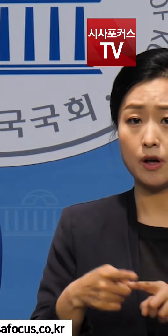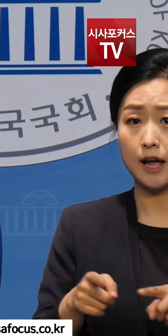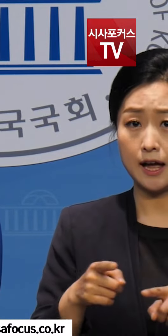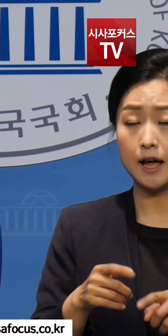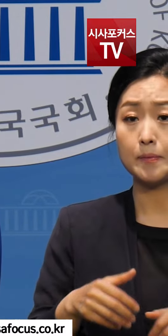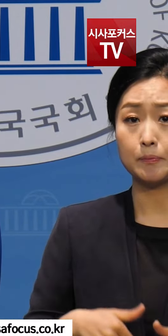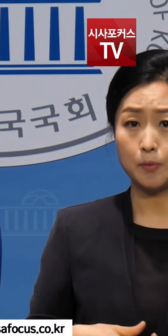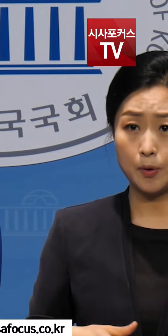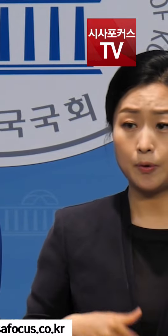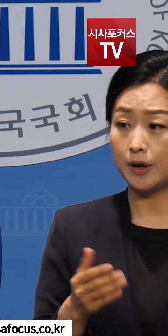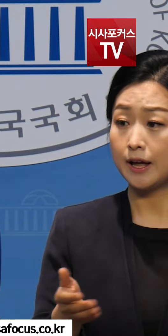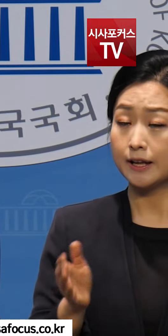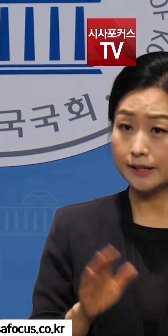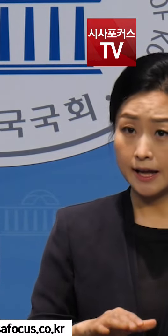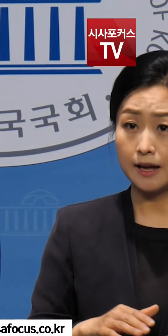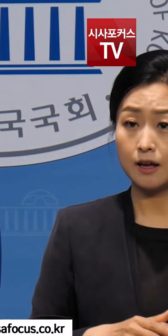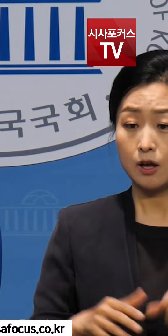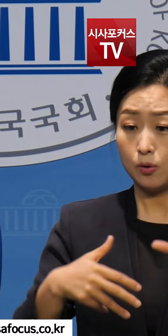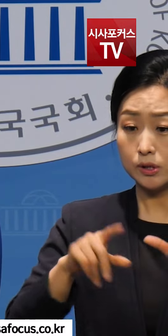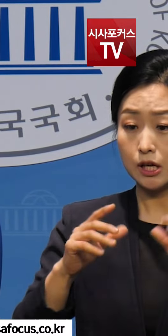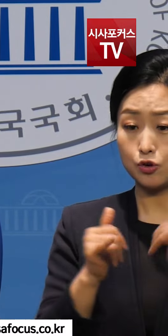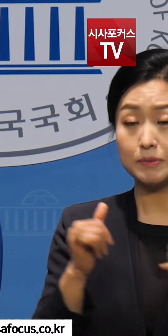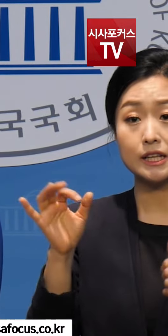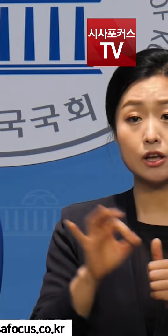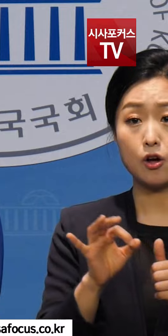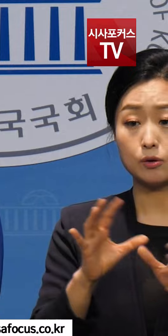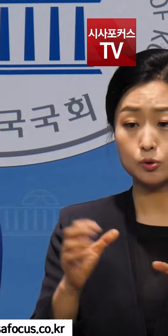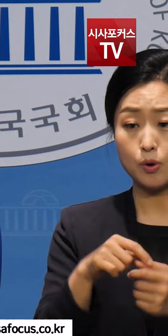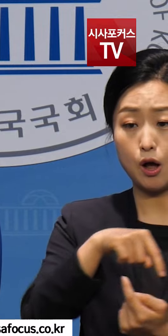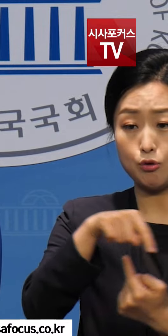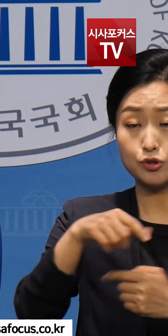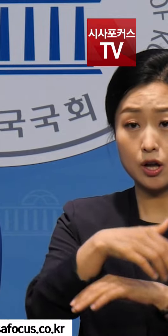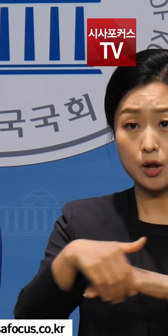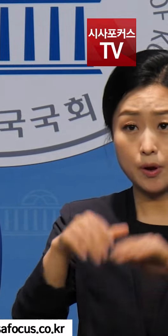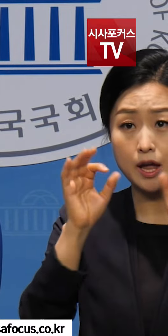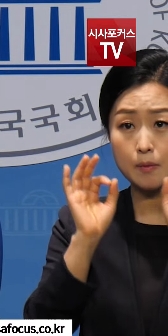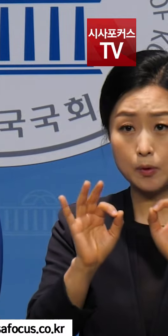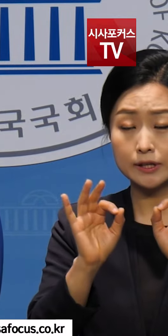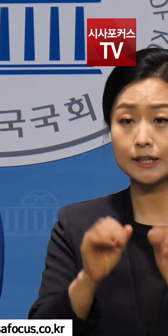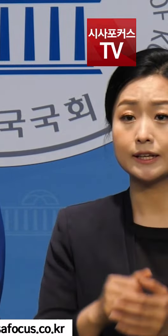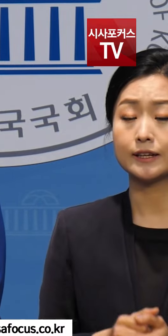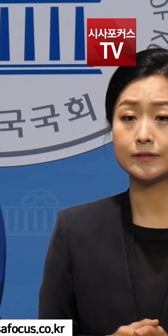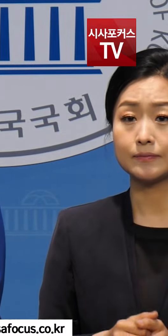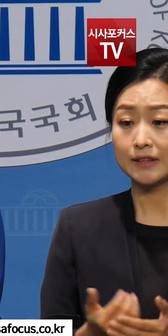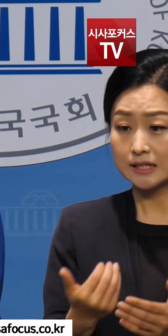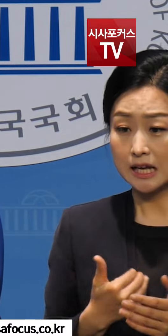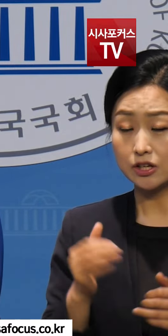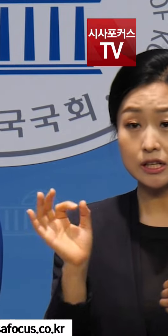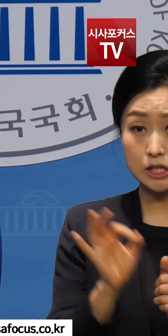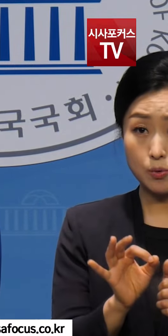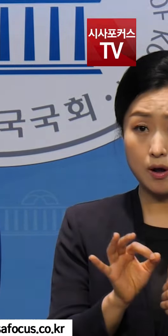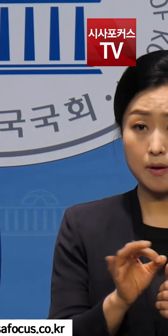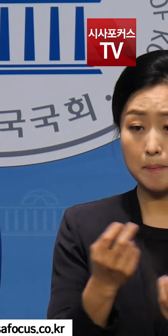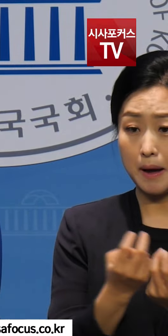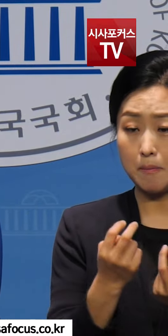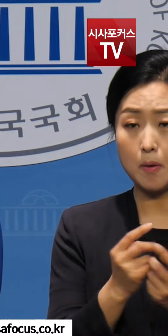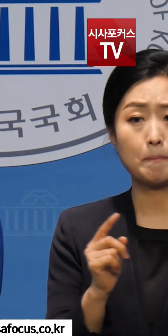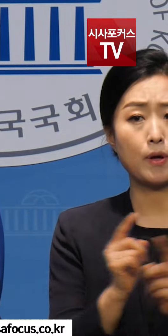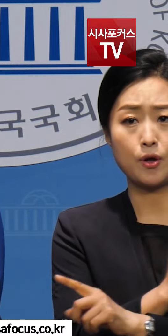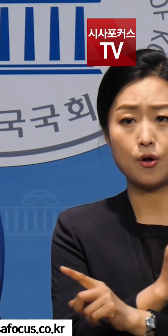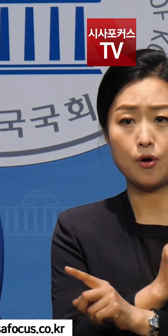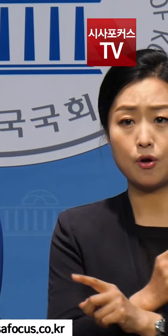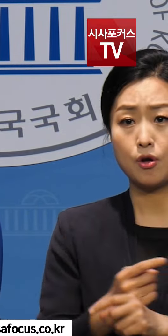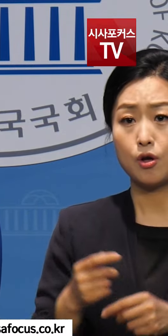평가합니다 그러나 제 5차 국민연금 종합 운영계획에 담겨 있던 사전 지원 방식 변경과